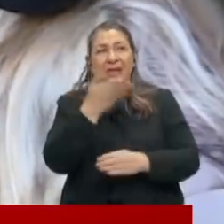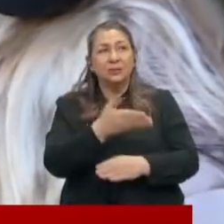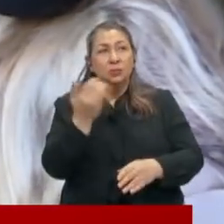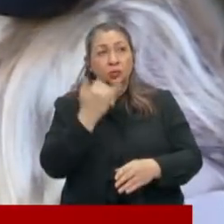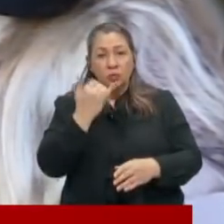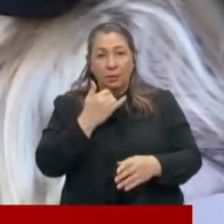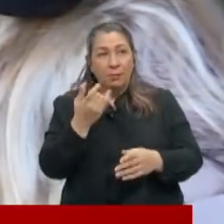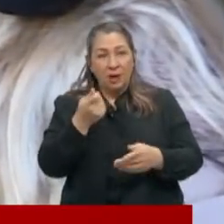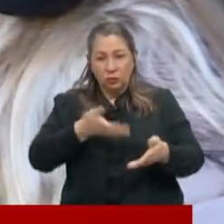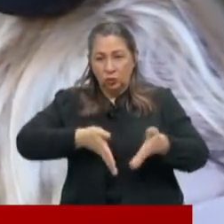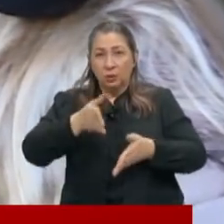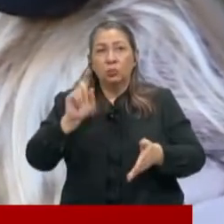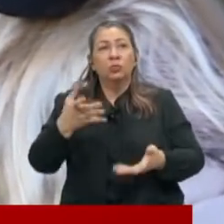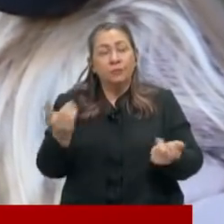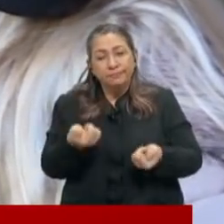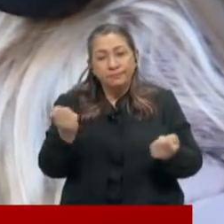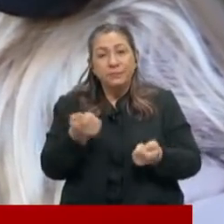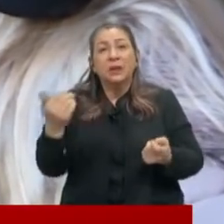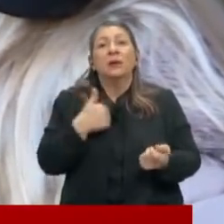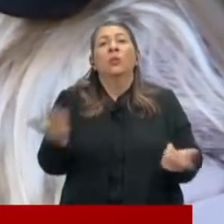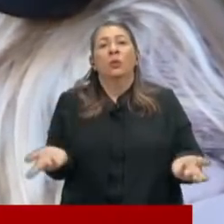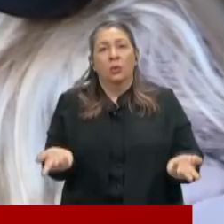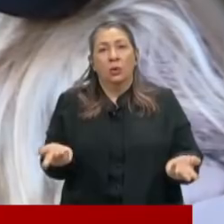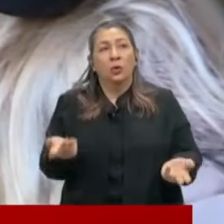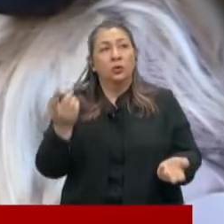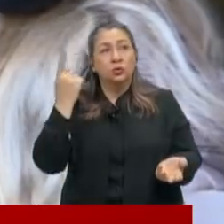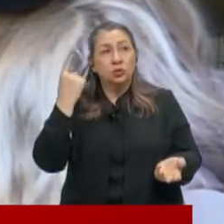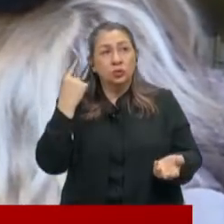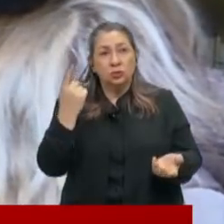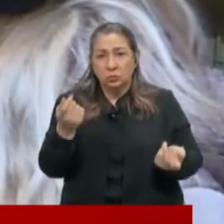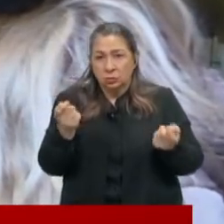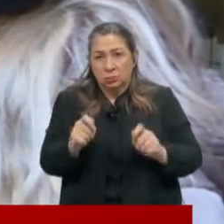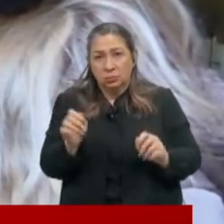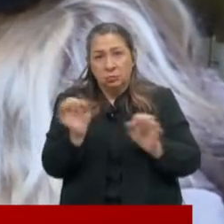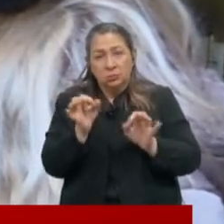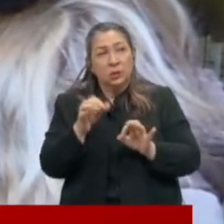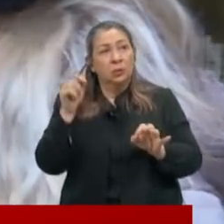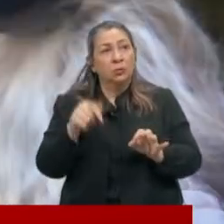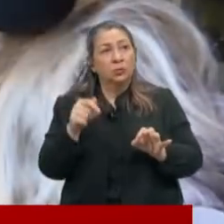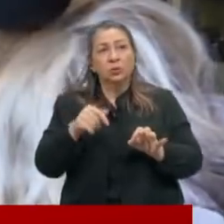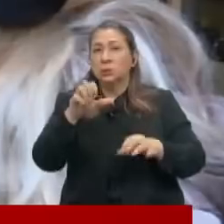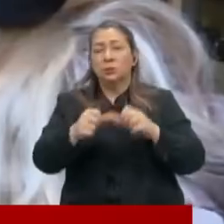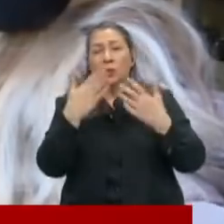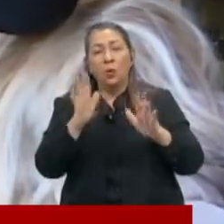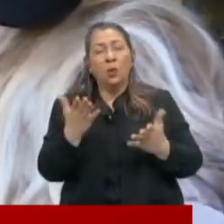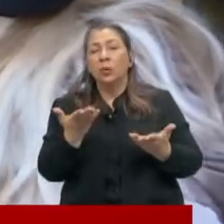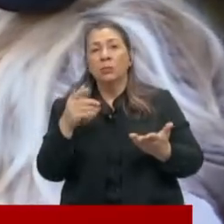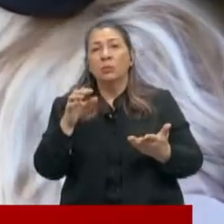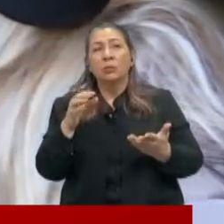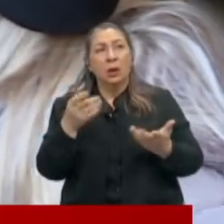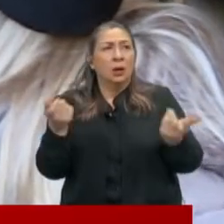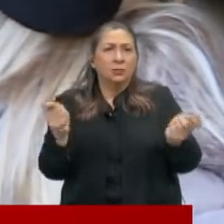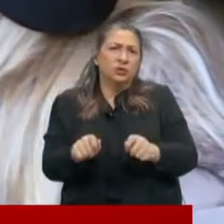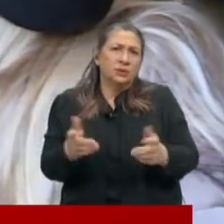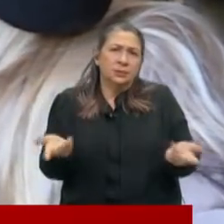Müşteri de parayı sokakta bulmuyor. Gelemiyorlar. Dün sırtasız kapattık. Bugün de rezerve yok. Ne yapacaksınız yani?